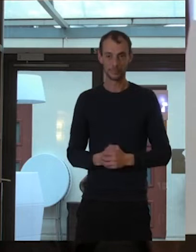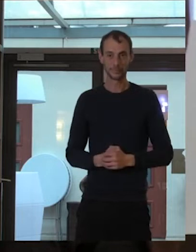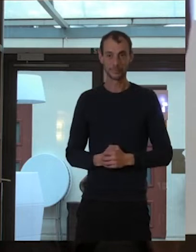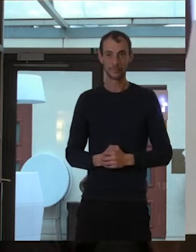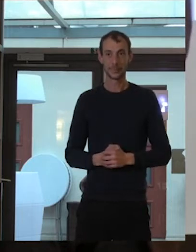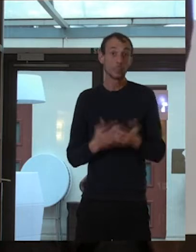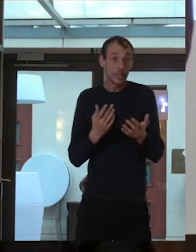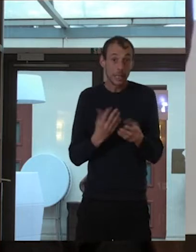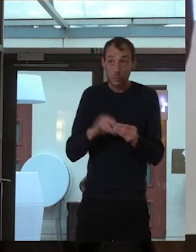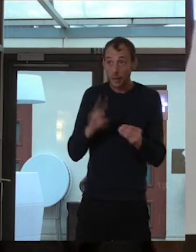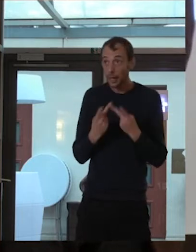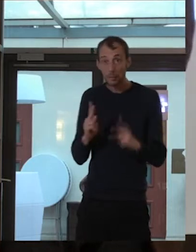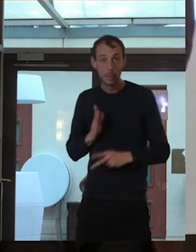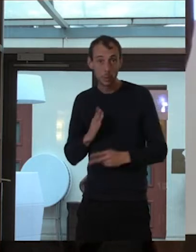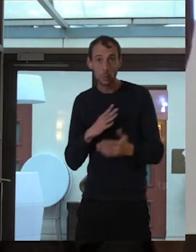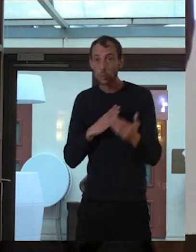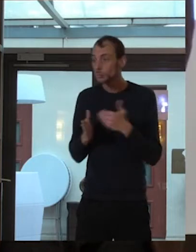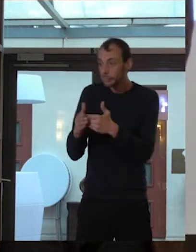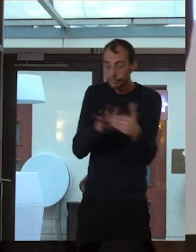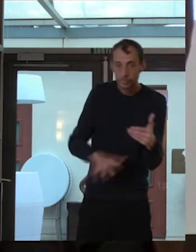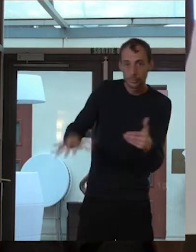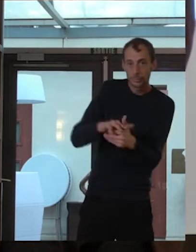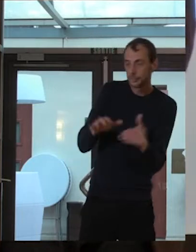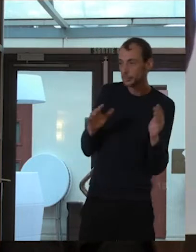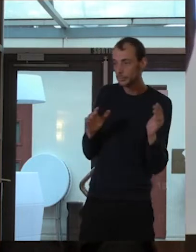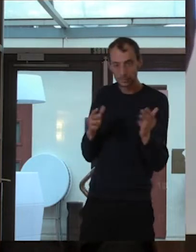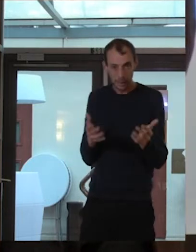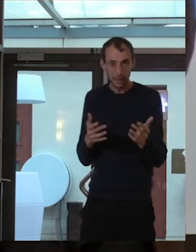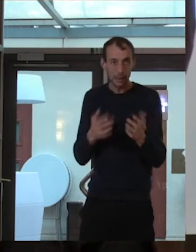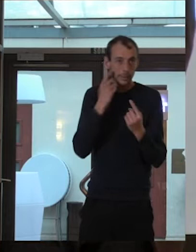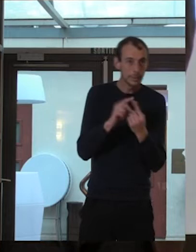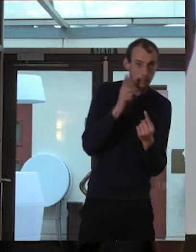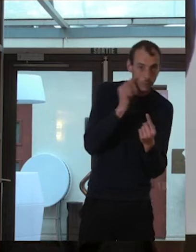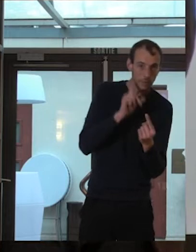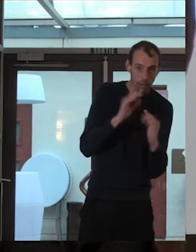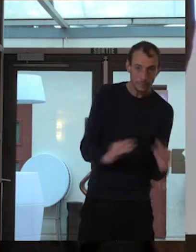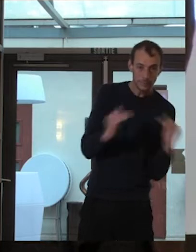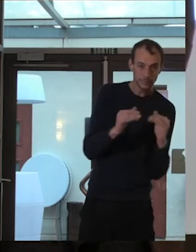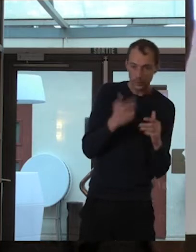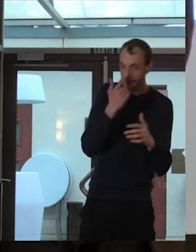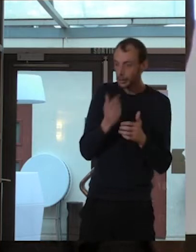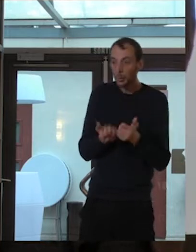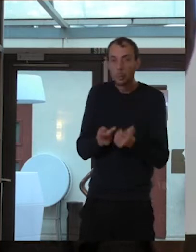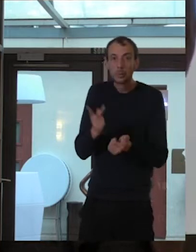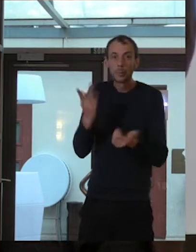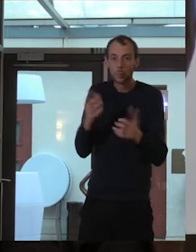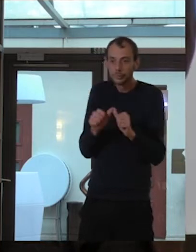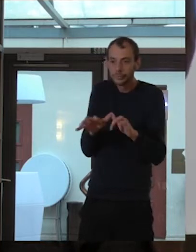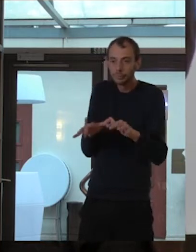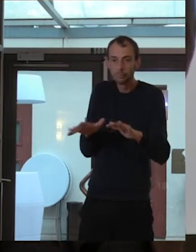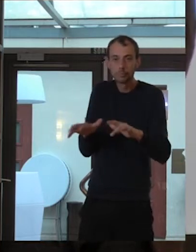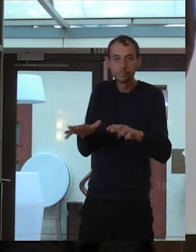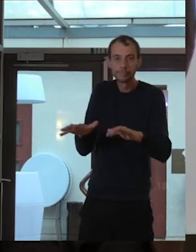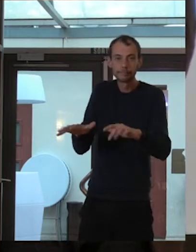fait qu'aujourd'hui, cette dimension est en train d'essaimer de plus en plus dans l'ensemble de nos